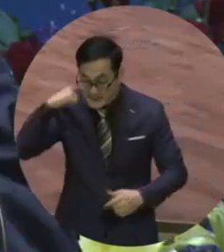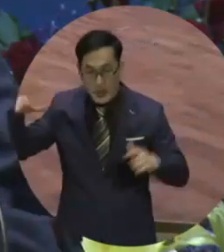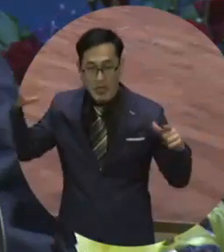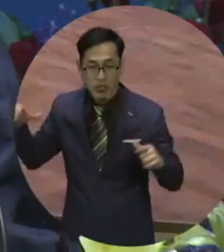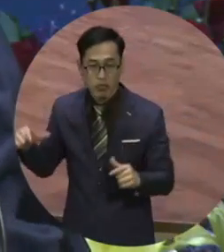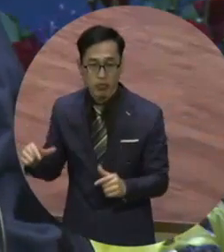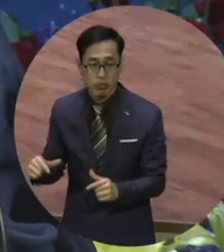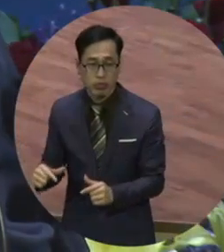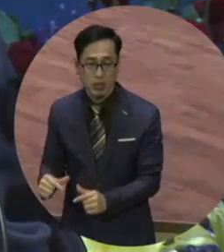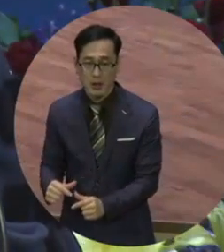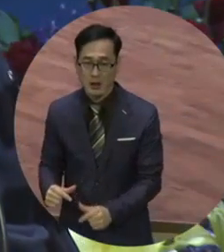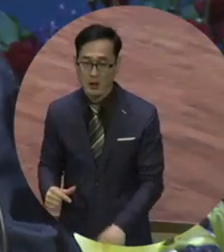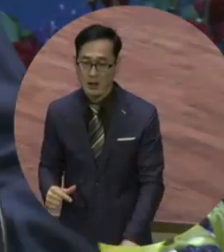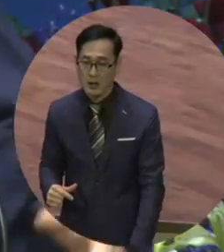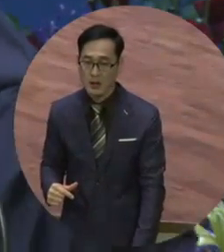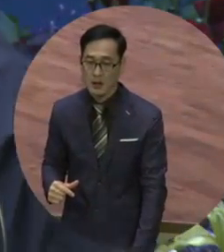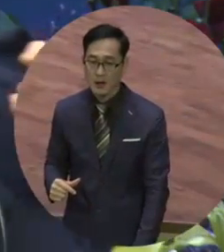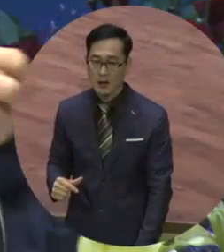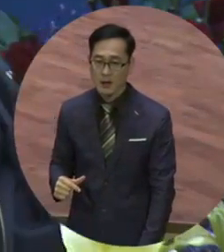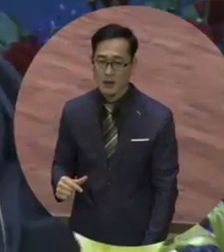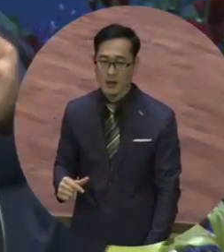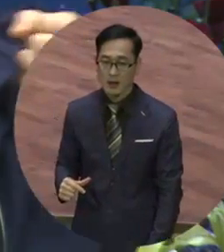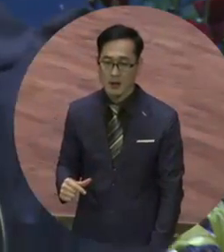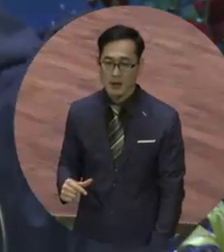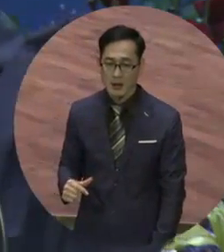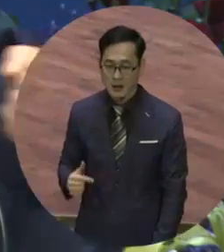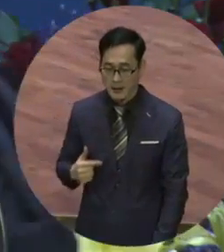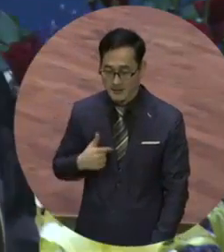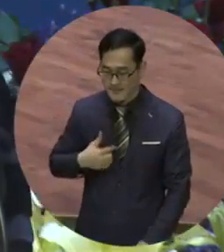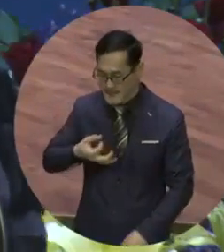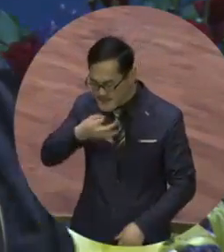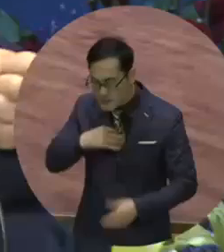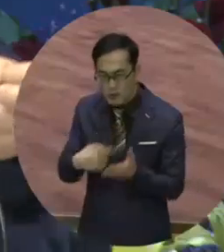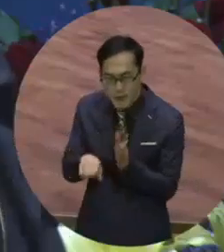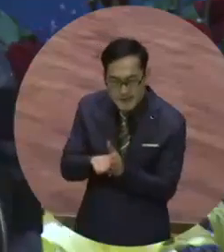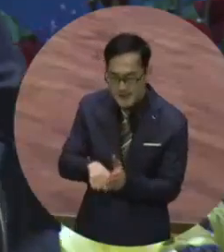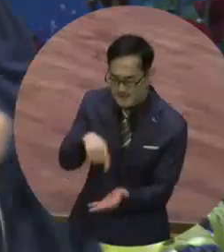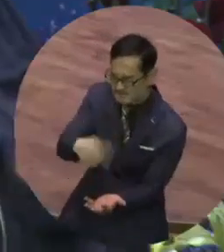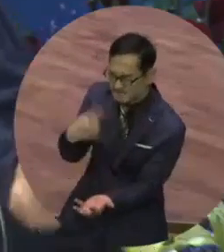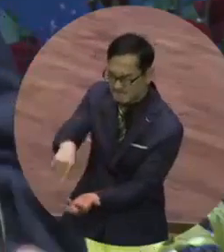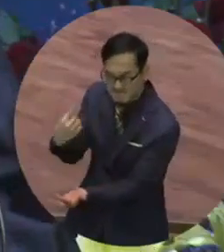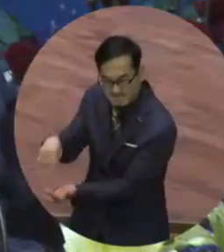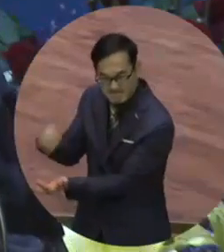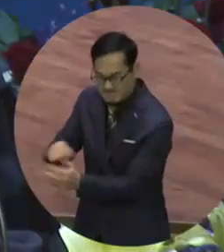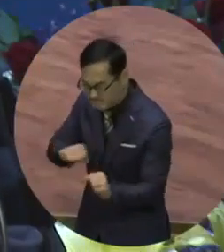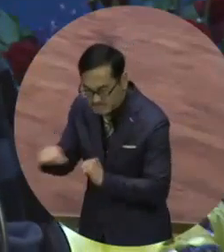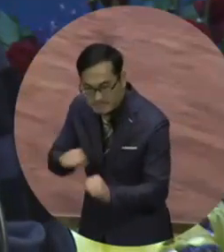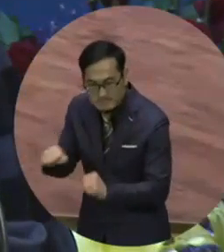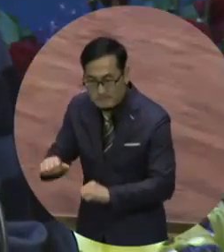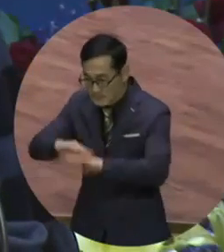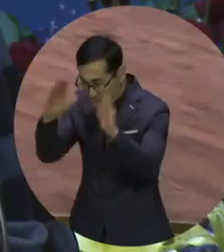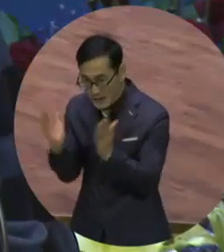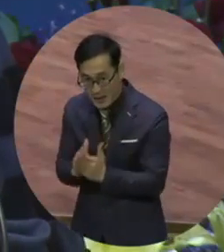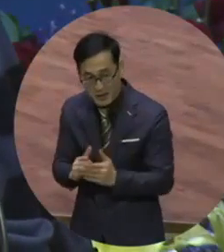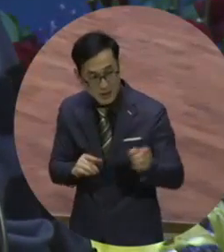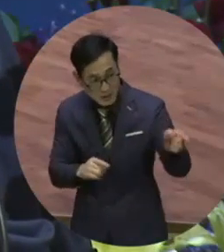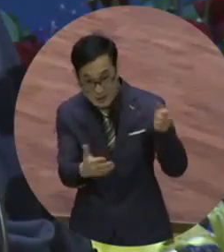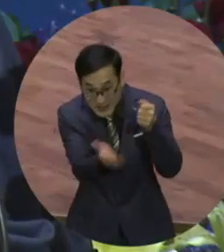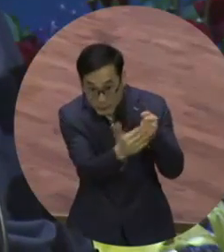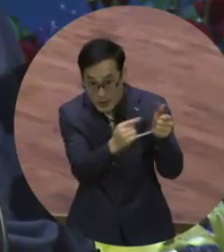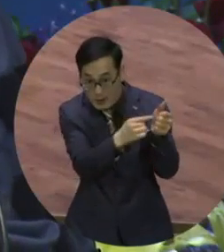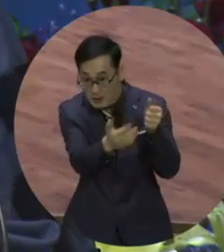그렇게 떨어지게 되고 자신들의 유익을 위해서 짜놓았던 모든 것들이 다 무너지게 되기